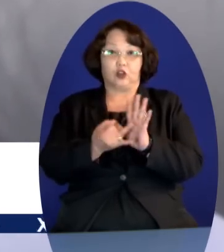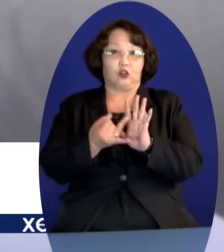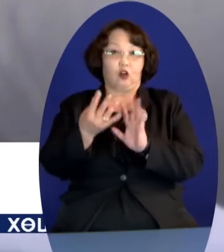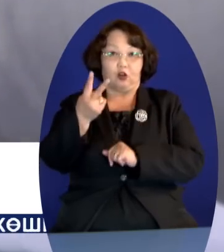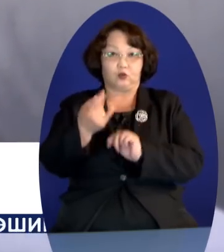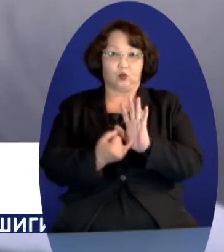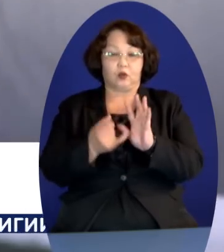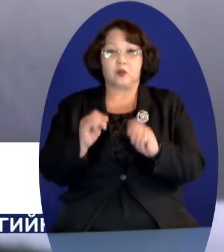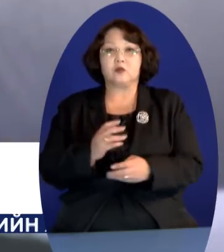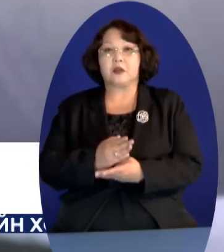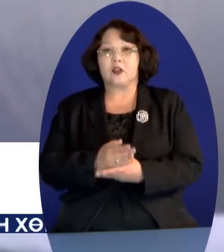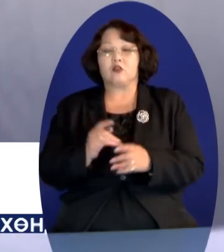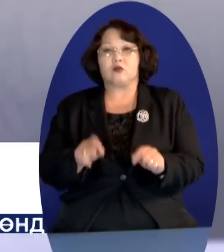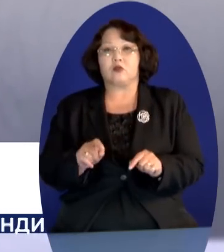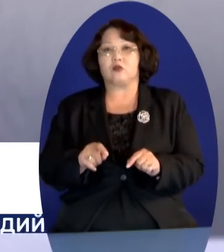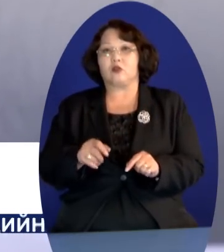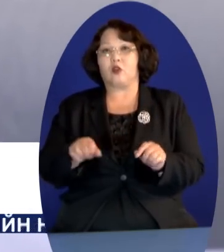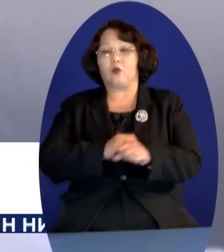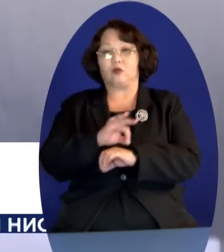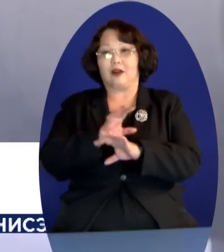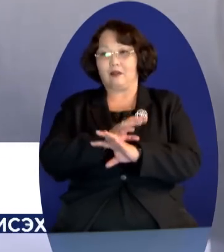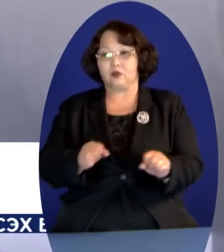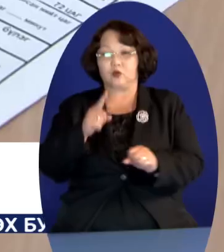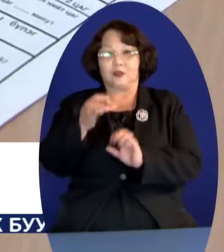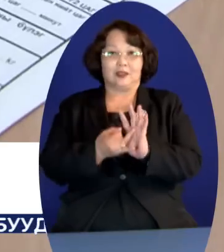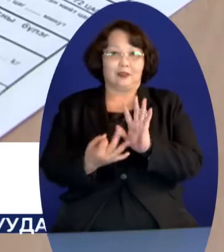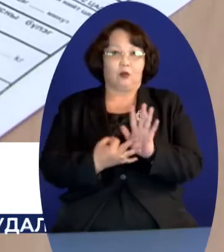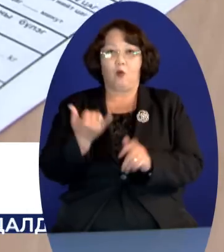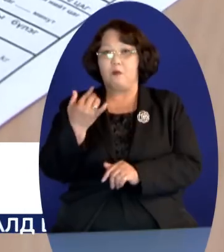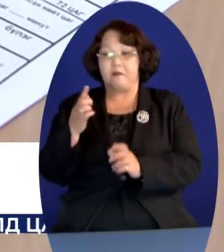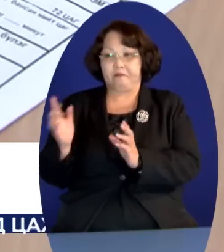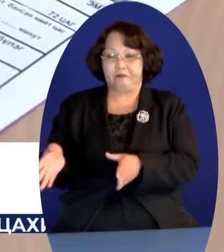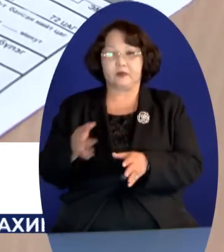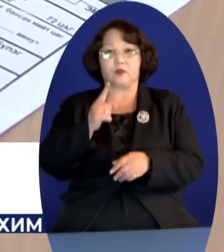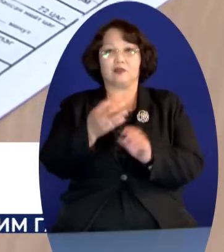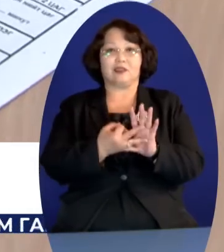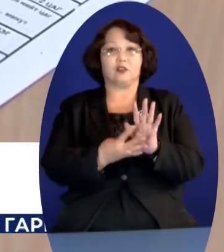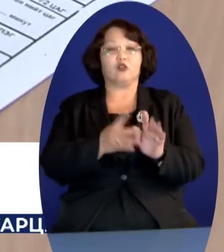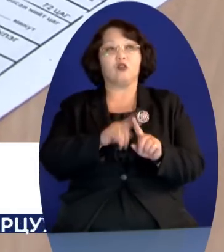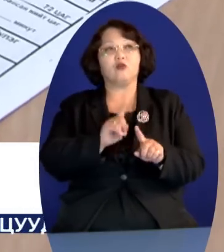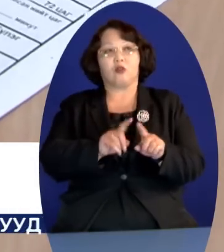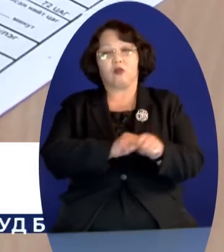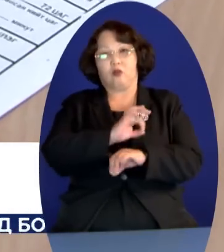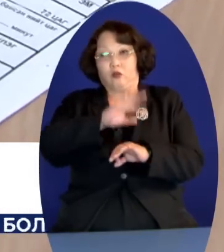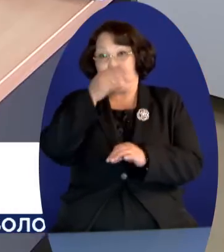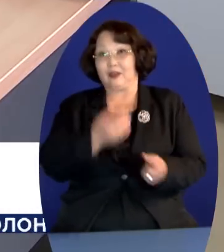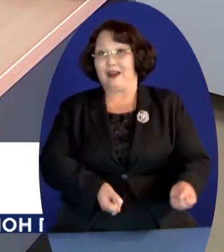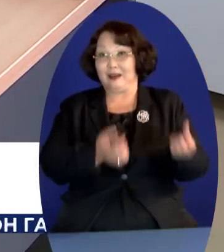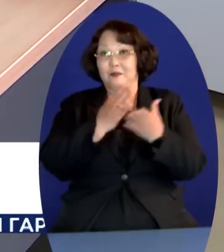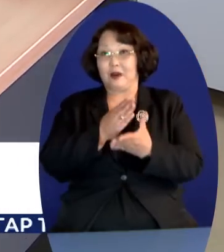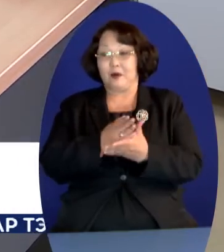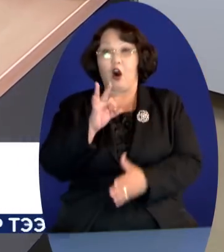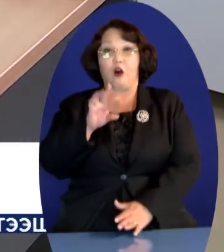940,726 болох хүрлээ. Өнөөдрийн байдлаар халдварын 178 нь Улаанбаатар хотод, 189 нь орон нутагт бүртгэгдсэн. Коронавирусын